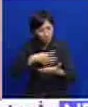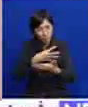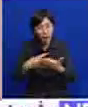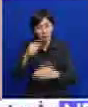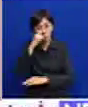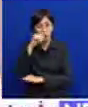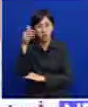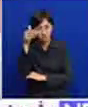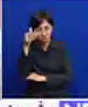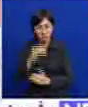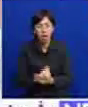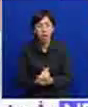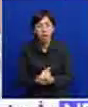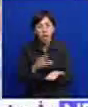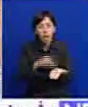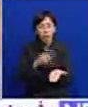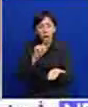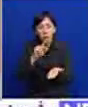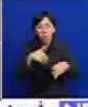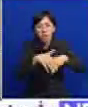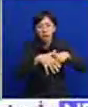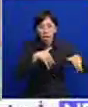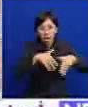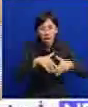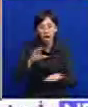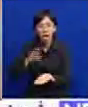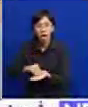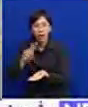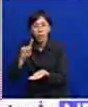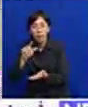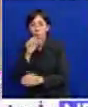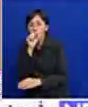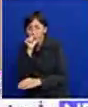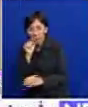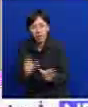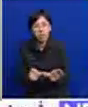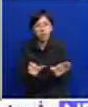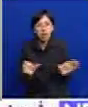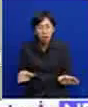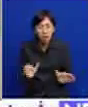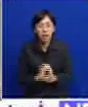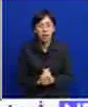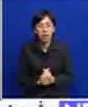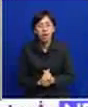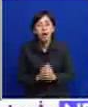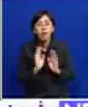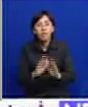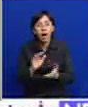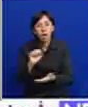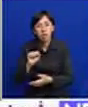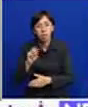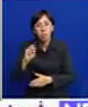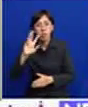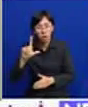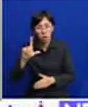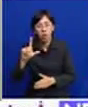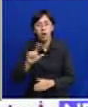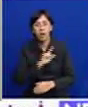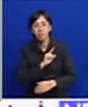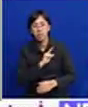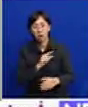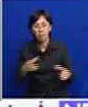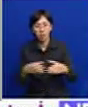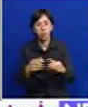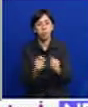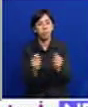ติโดยแบ่งแยกประเภทข้อมูลสาธารณะกับข้อมูลชั้นความลับซึ่งได้มอบหมายให้สภาความมั่นคงแห่งชาติตั้งคณะ